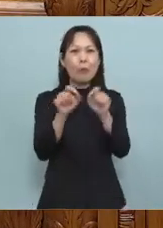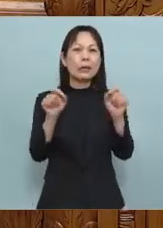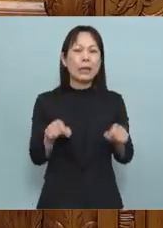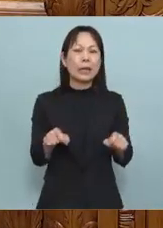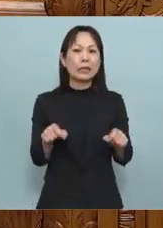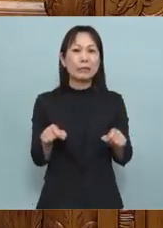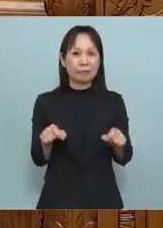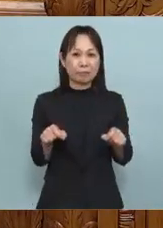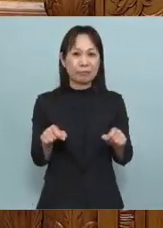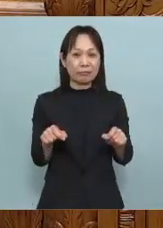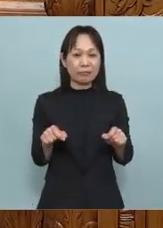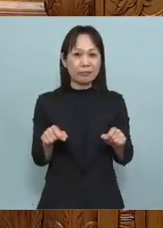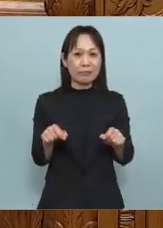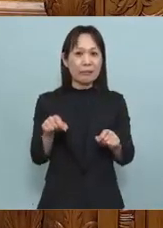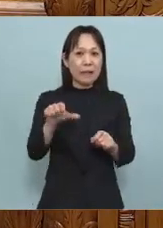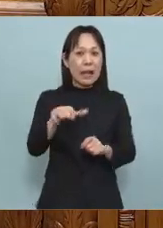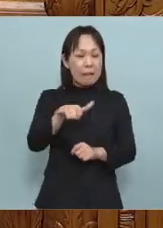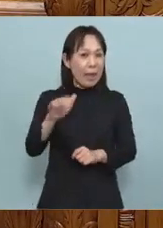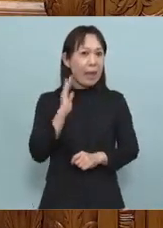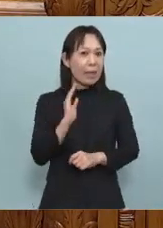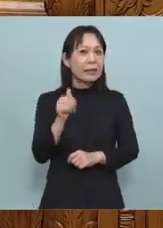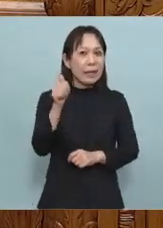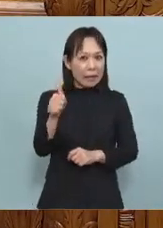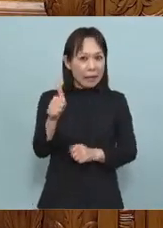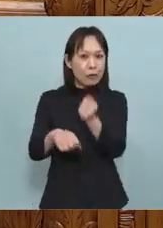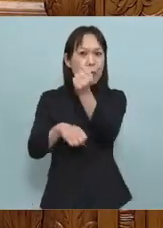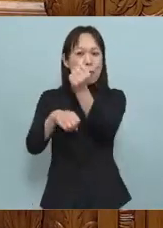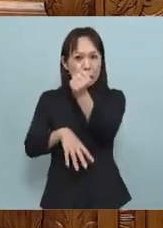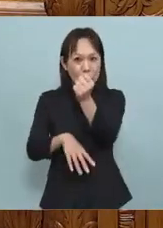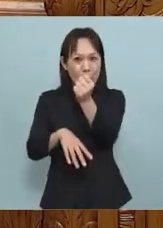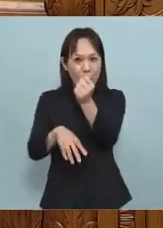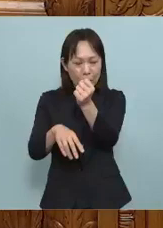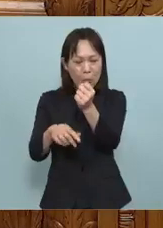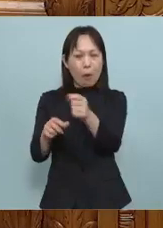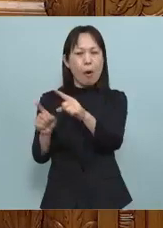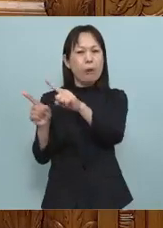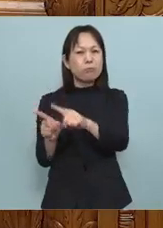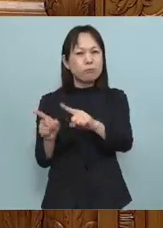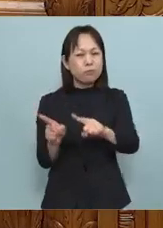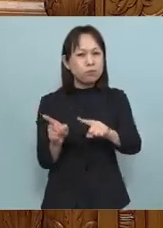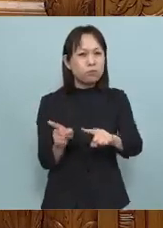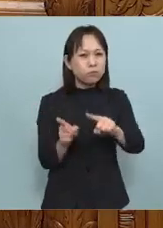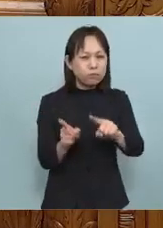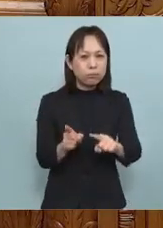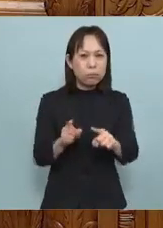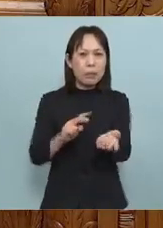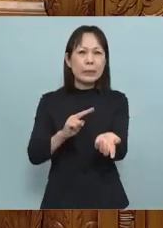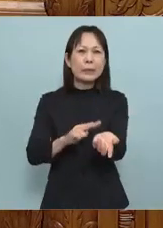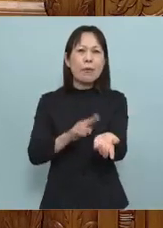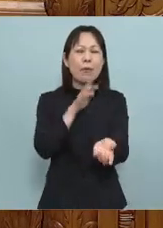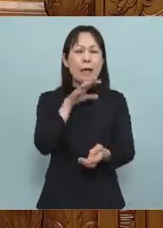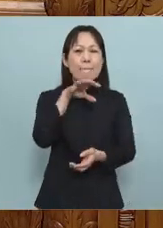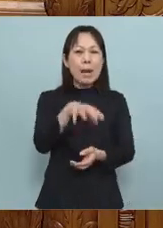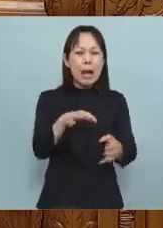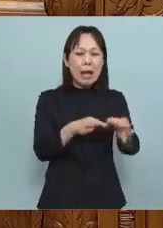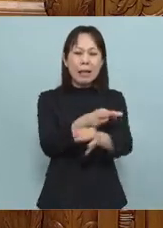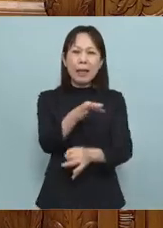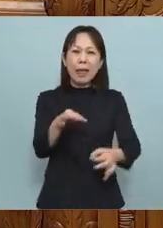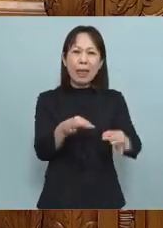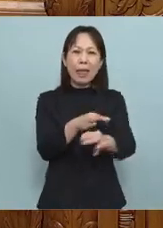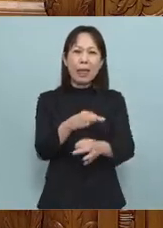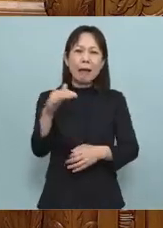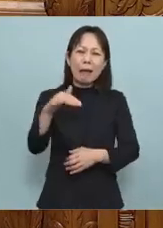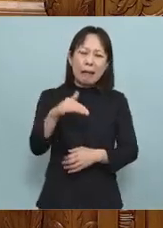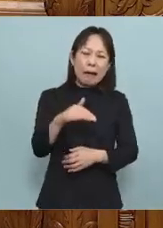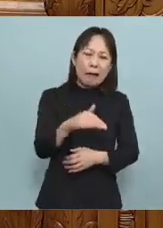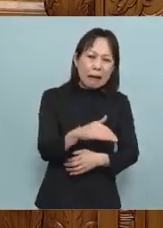で、7年間にわたって診療報酬は引き下げられ、医療機関の経営基盤は弱まり、緊急事態